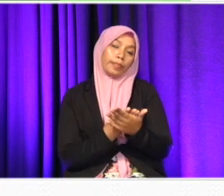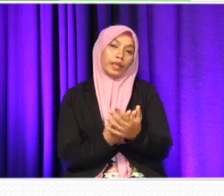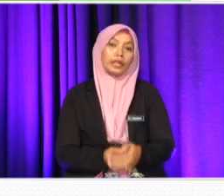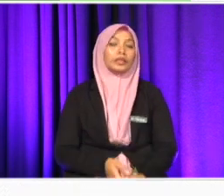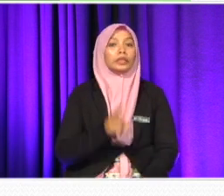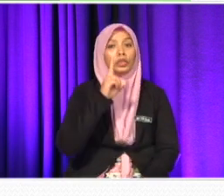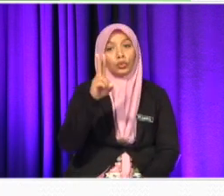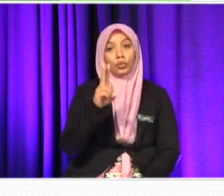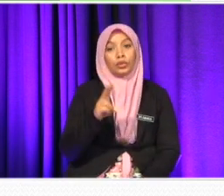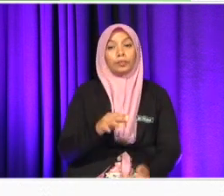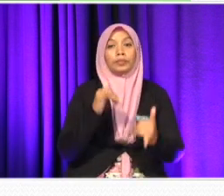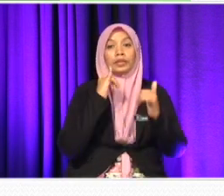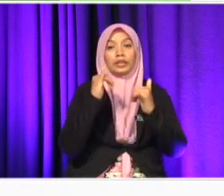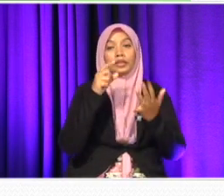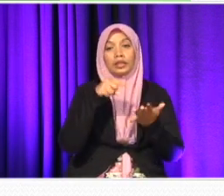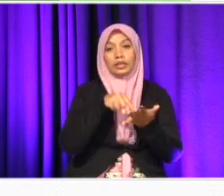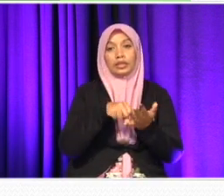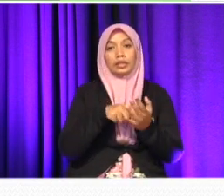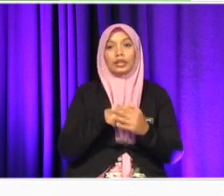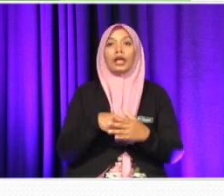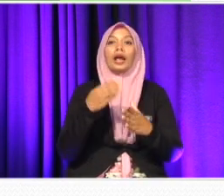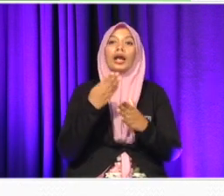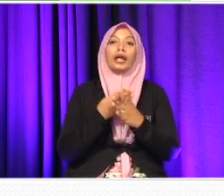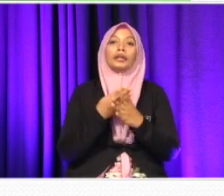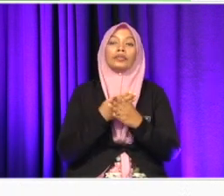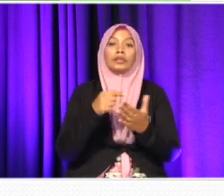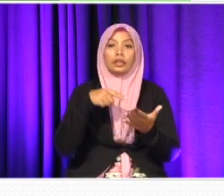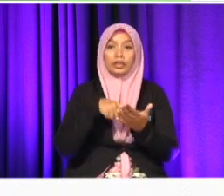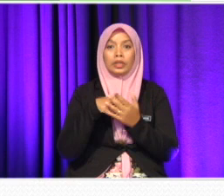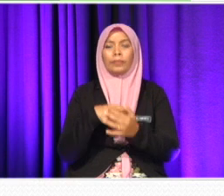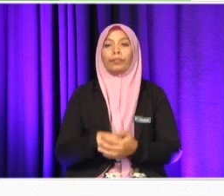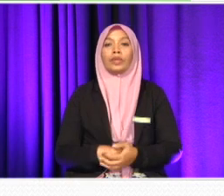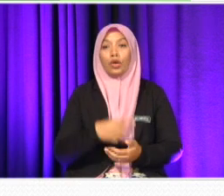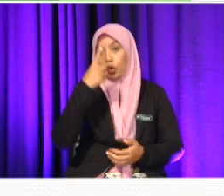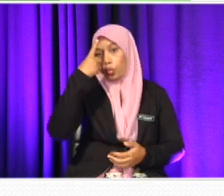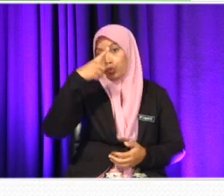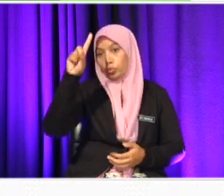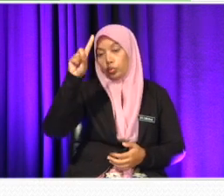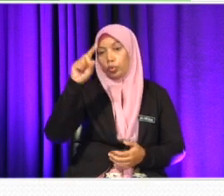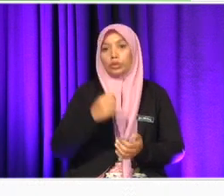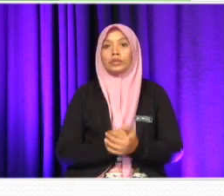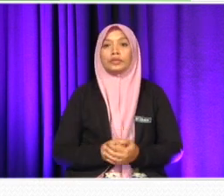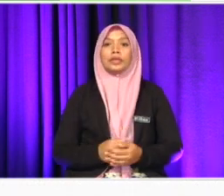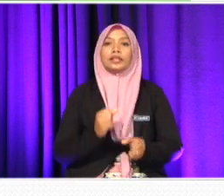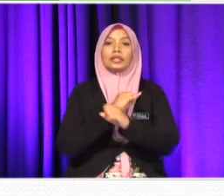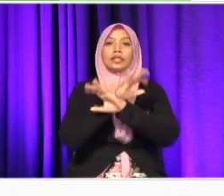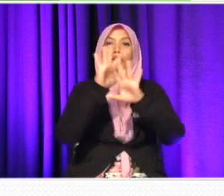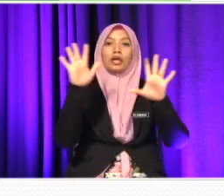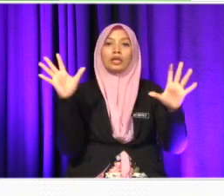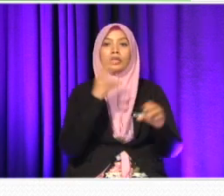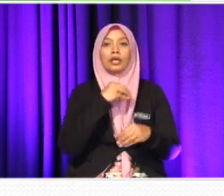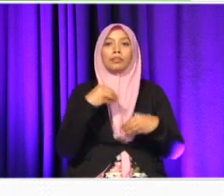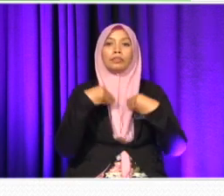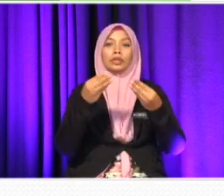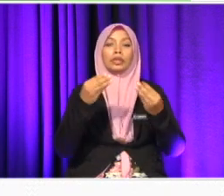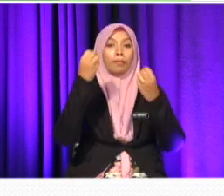penyatu ini ataupun kedua account ini antara lain tak bukan untuk menjelaskan ataupun berimaklumat berkaitan